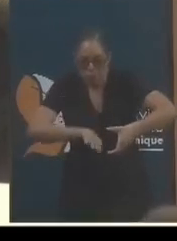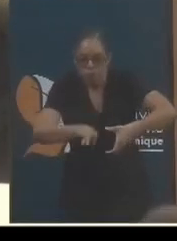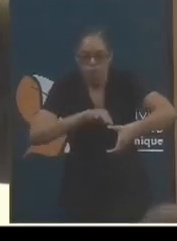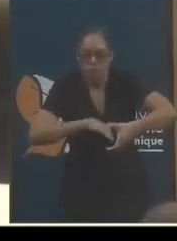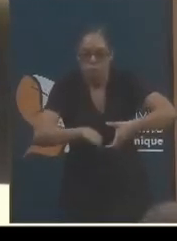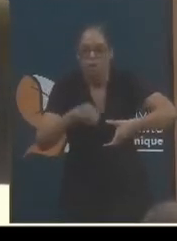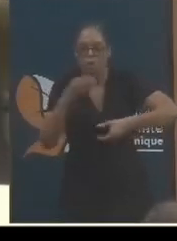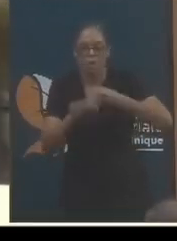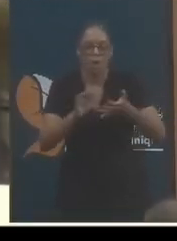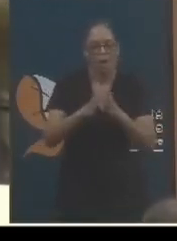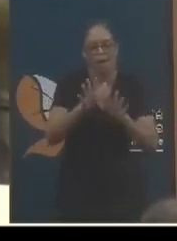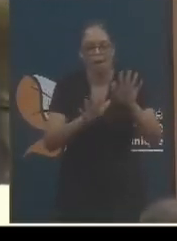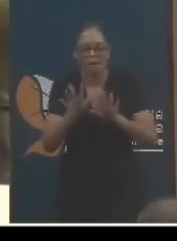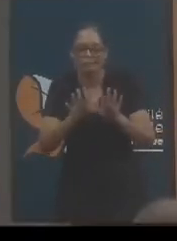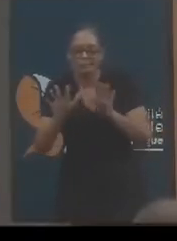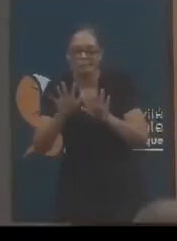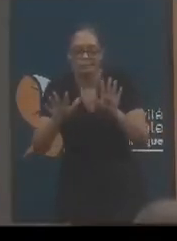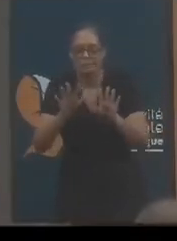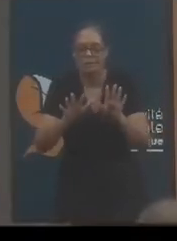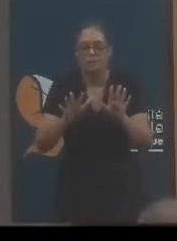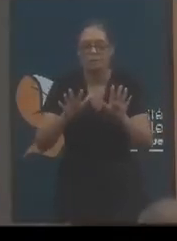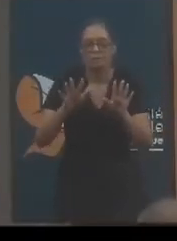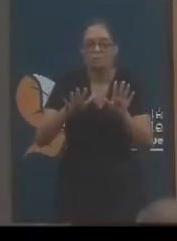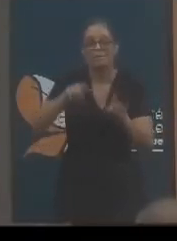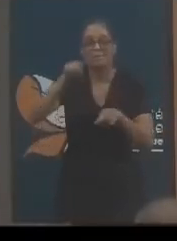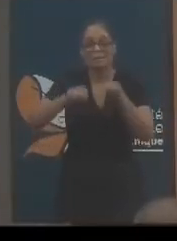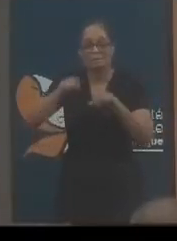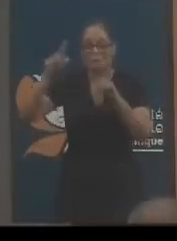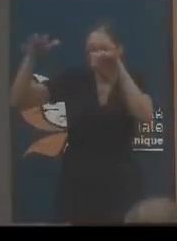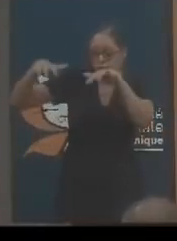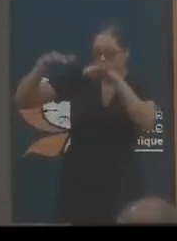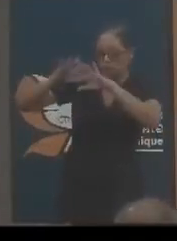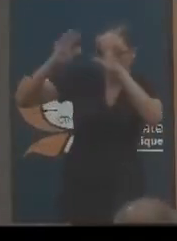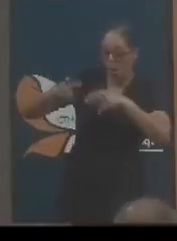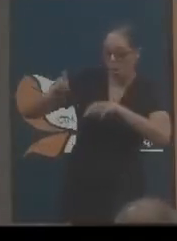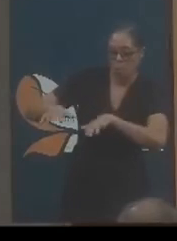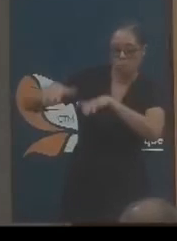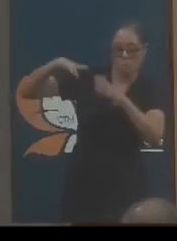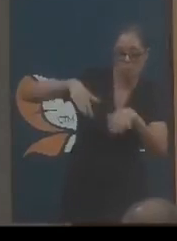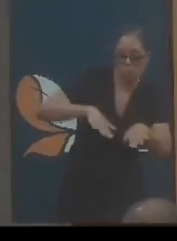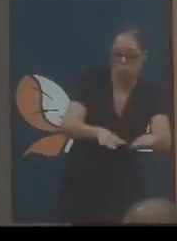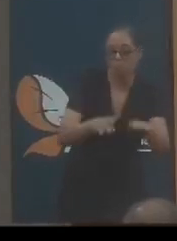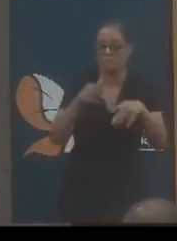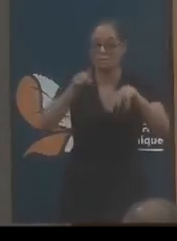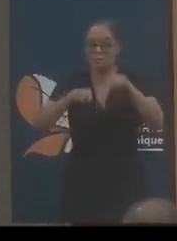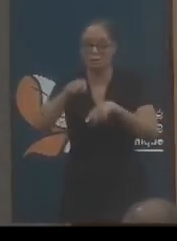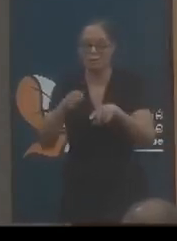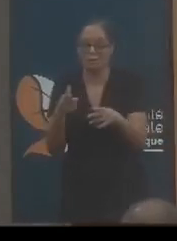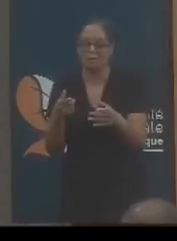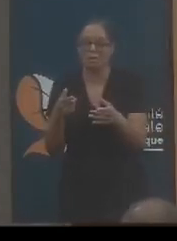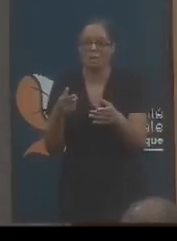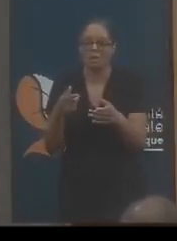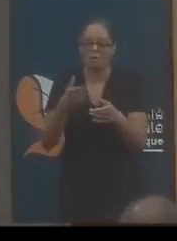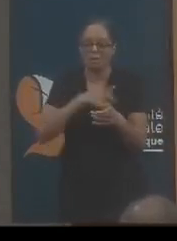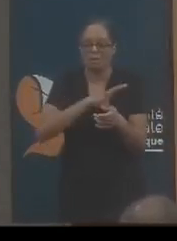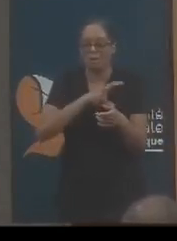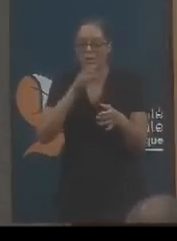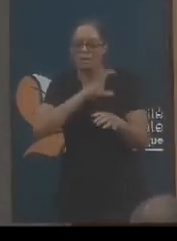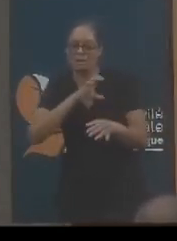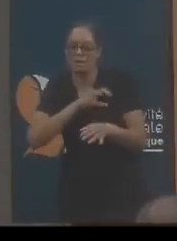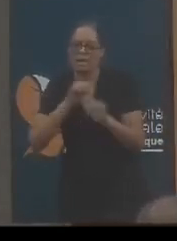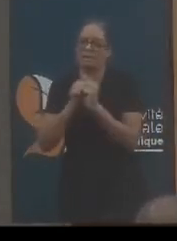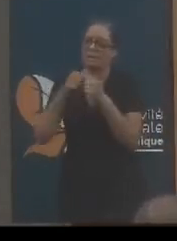en sachant pertinemment que ça dépend du volume d'eau qui tombe et surtout du fait que malgré les coups de boutoir qu'on fait au niveau de